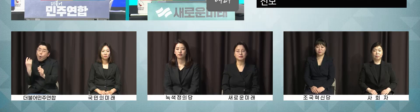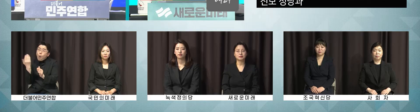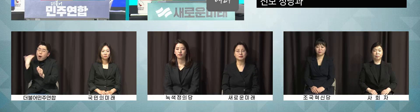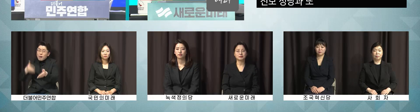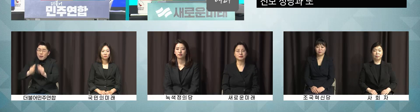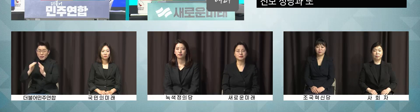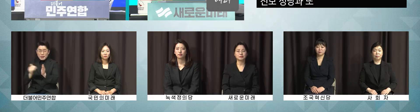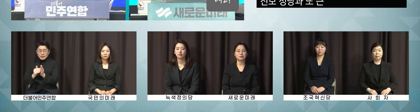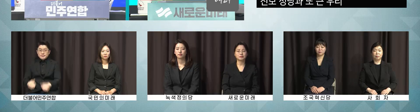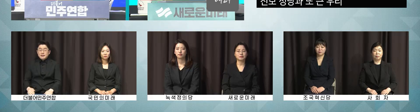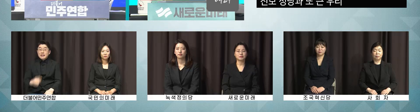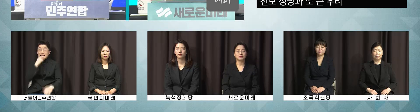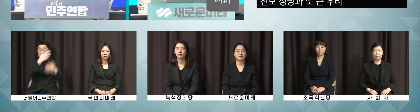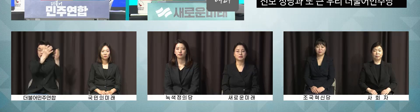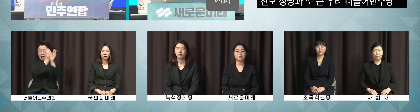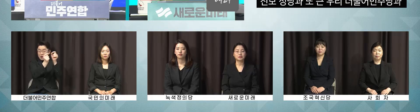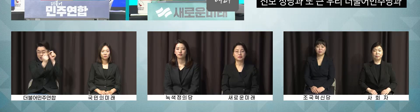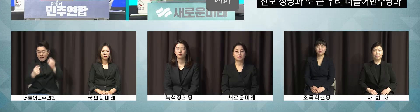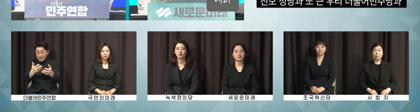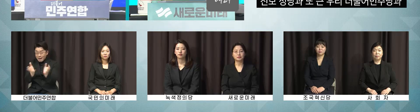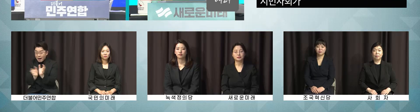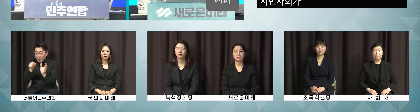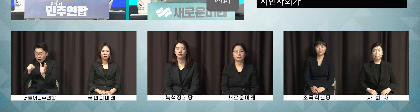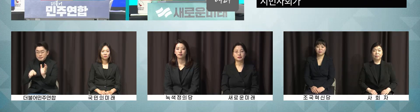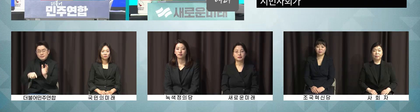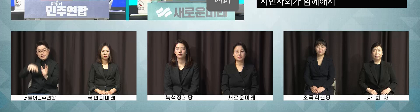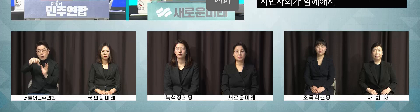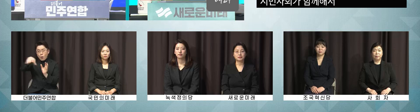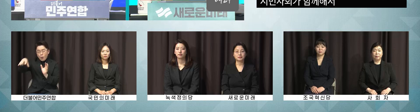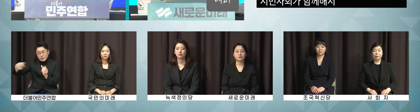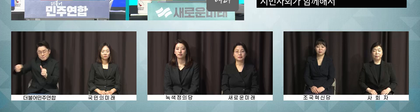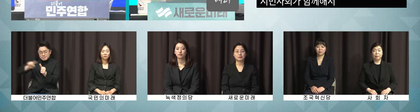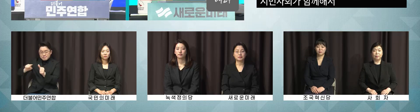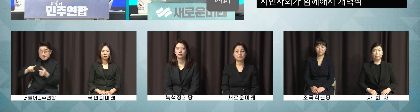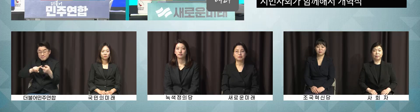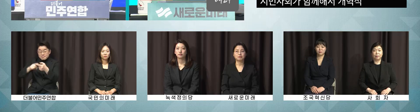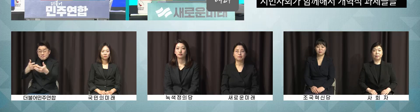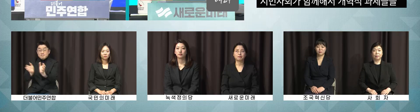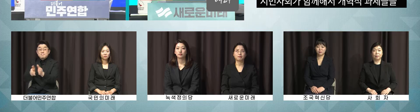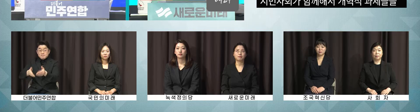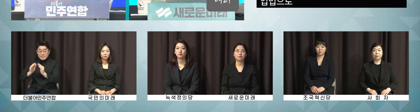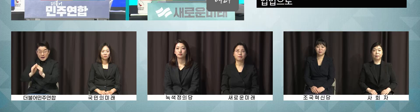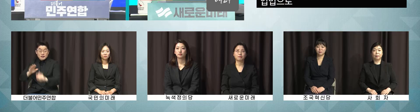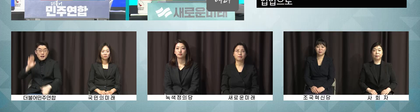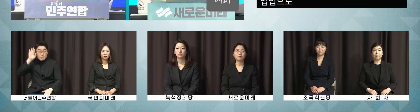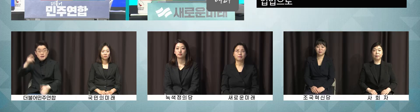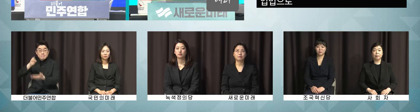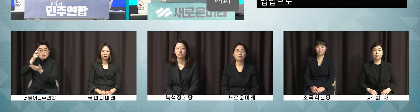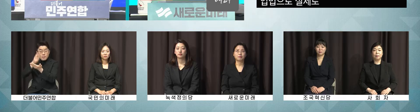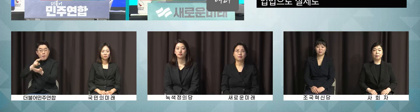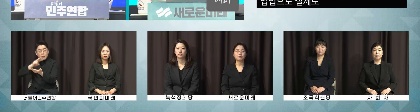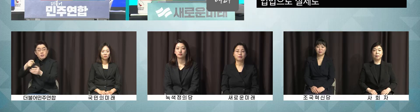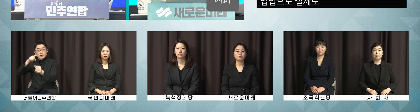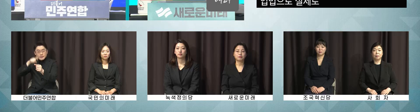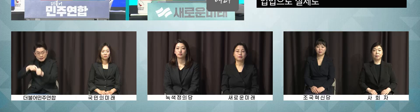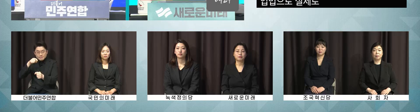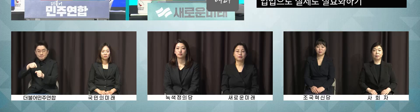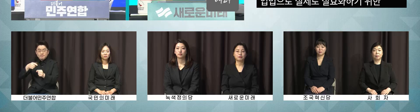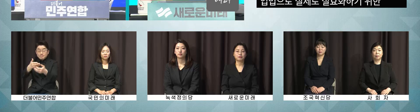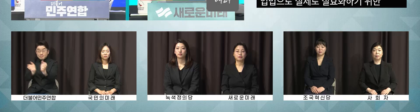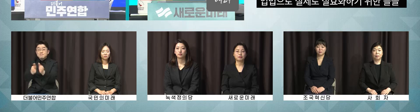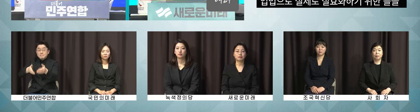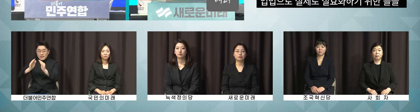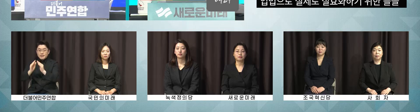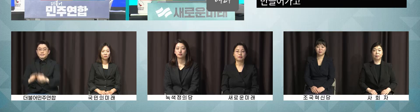큰 우리 더불어민주당과 시민사회가 함께해서 개혁적 과제들을 입법으로 실제로 실효화하기 위한 틀을 만들어가고